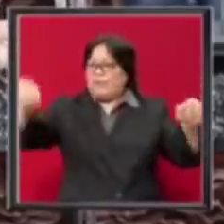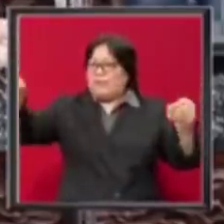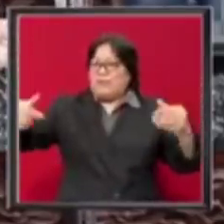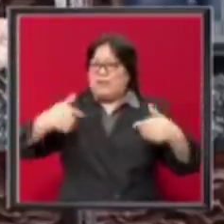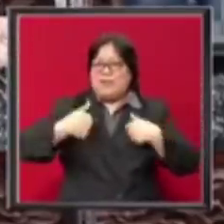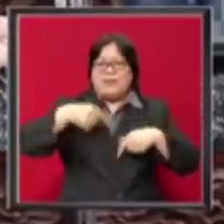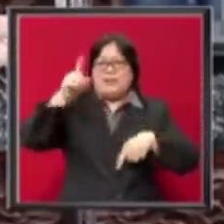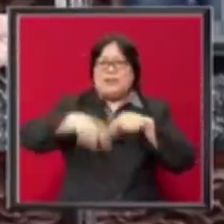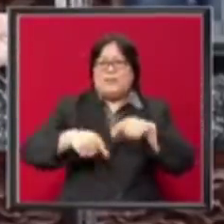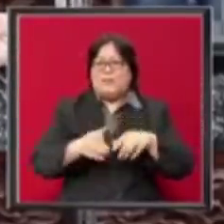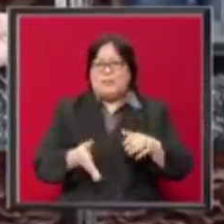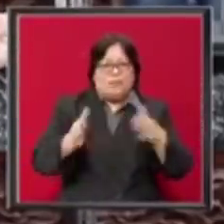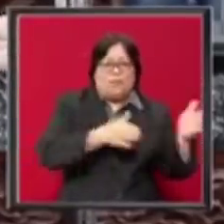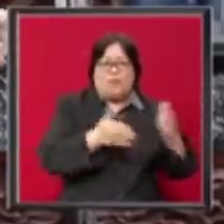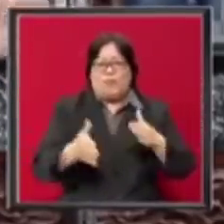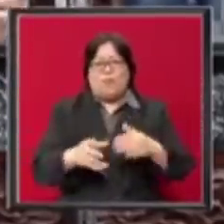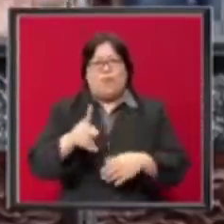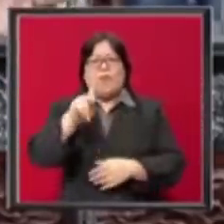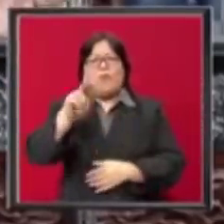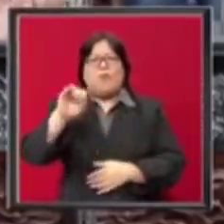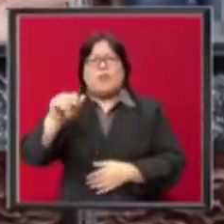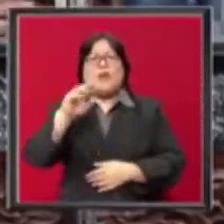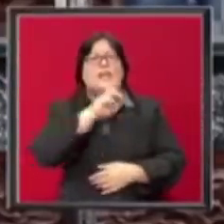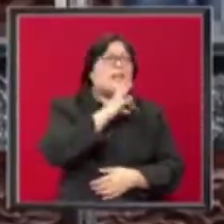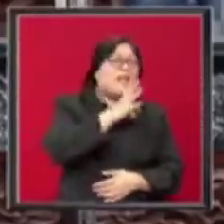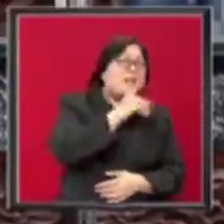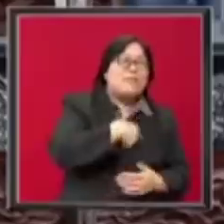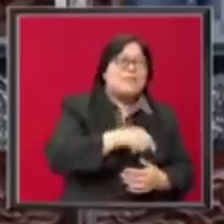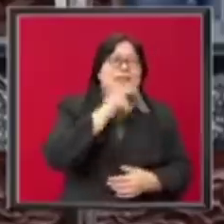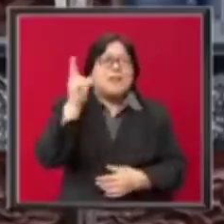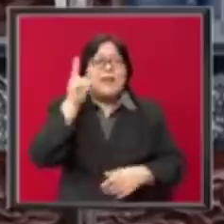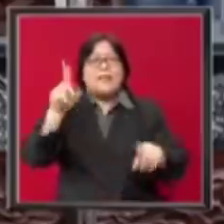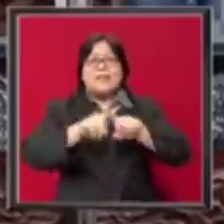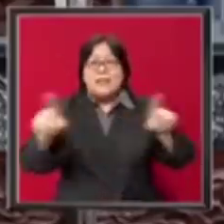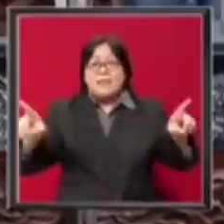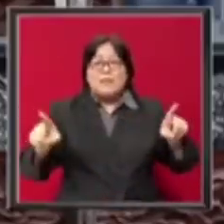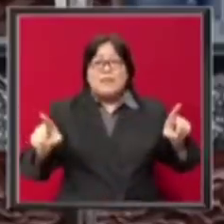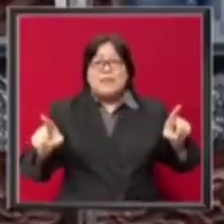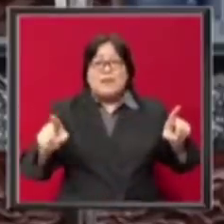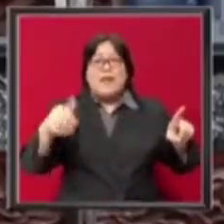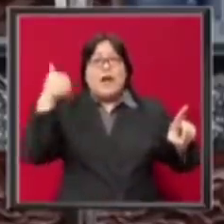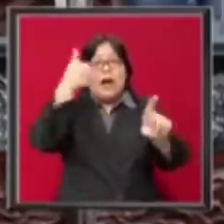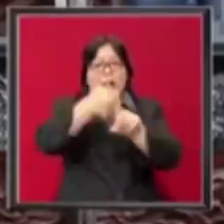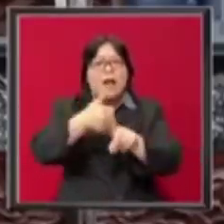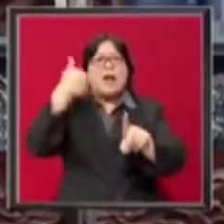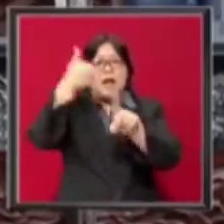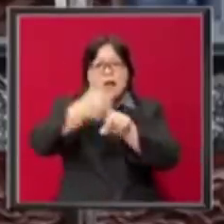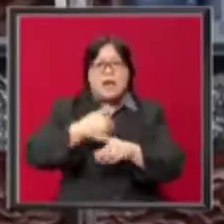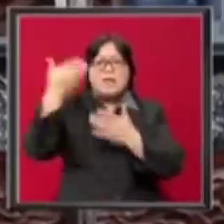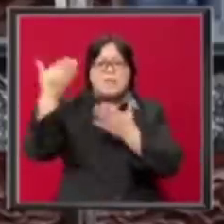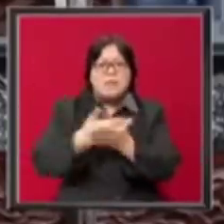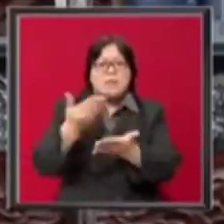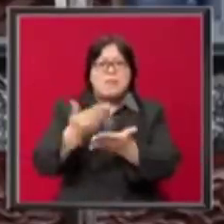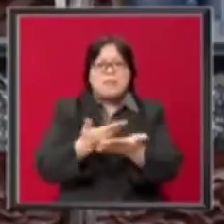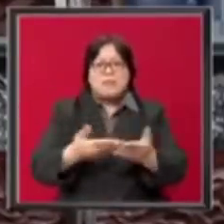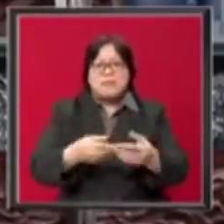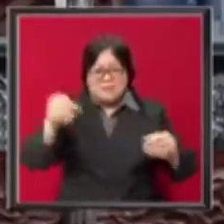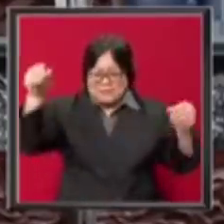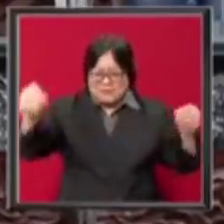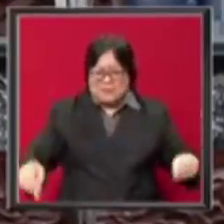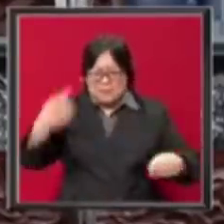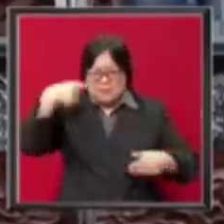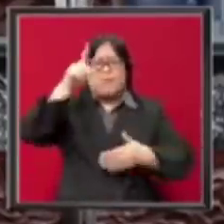sampai tak boleh sebelah langsung Kota Raja, jauh tak dengar. Tapi, tentu ada arahan baru keluar. Jadi yang ini buat